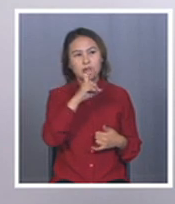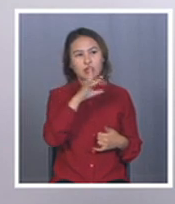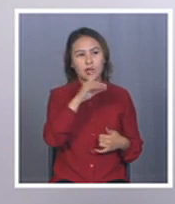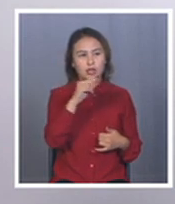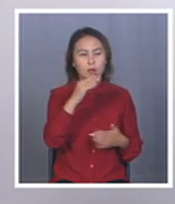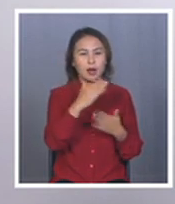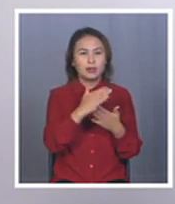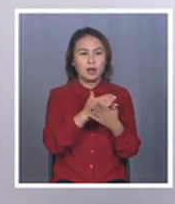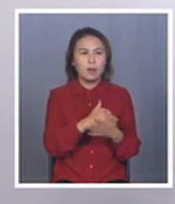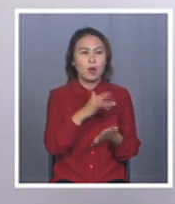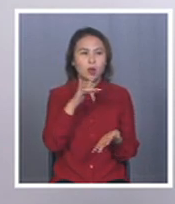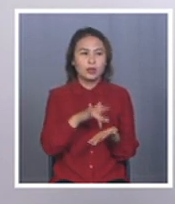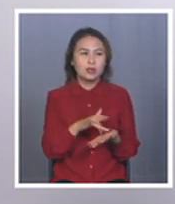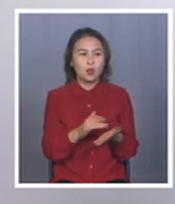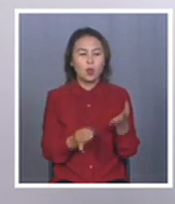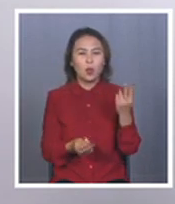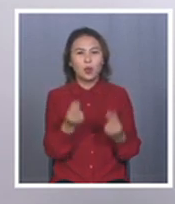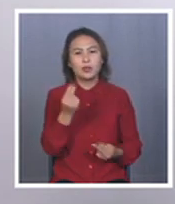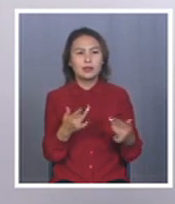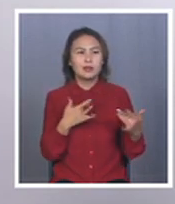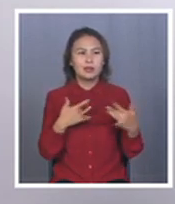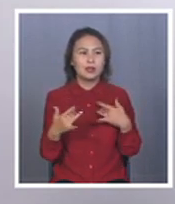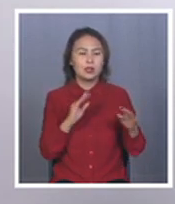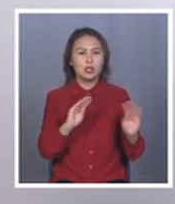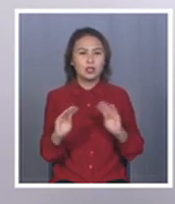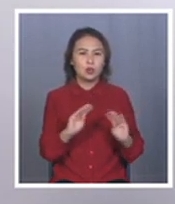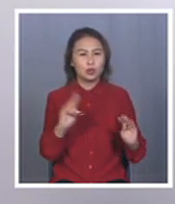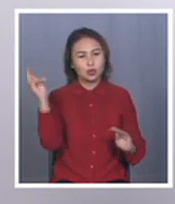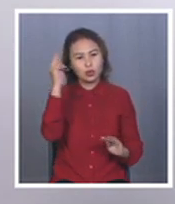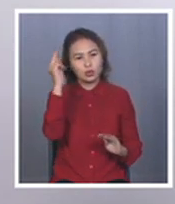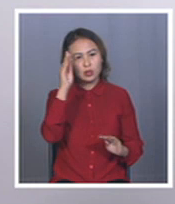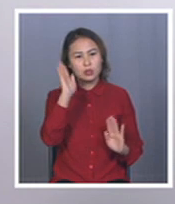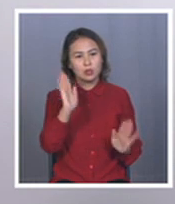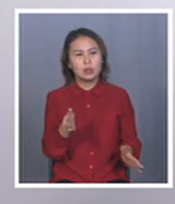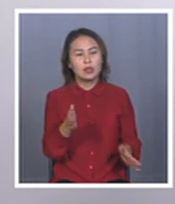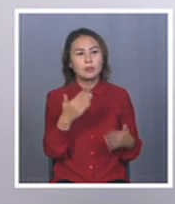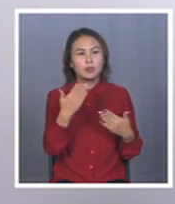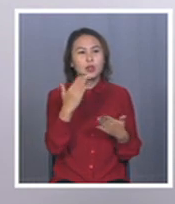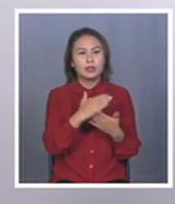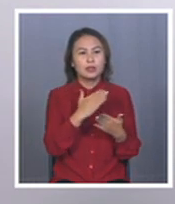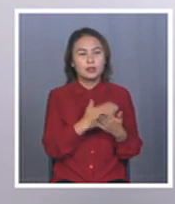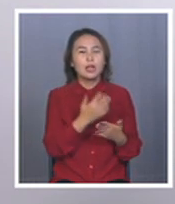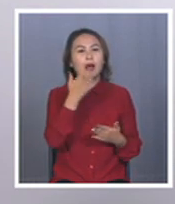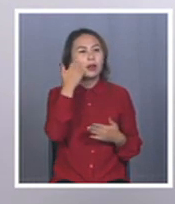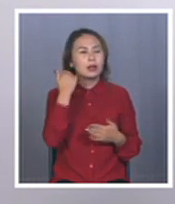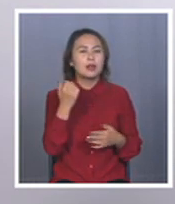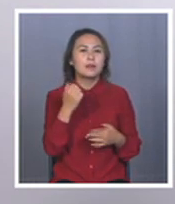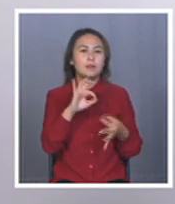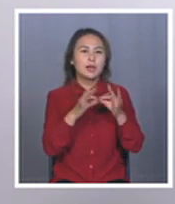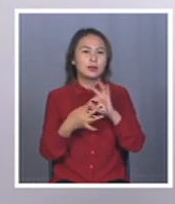бағдарламалы ортасында ойынның сценарийін жасауды үйренесің. Тізімдер арқылы мәтіндер